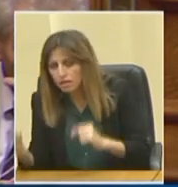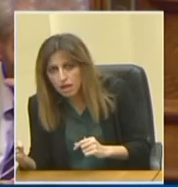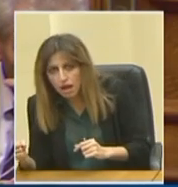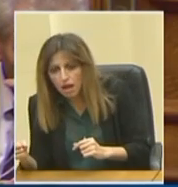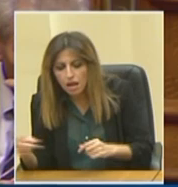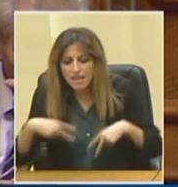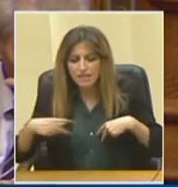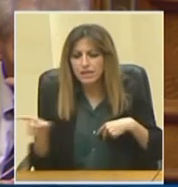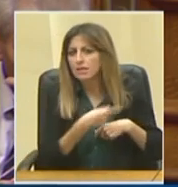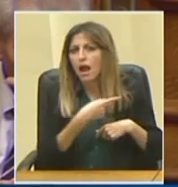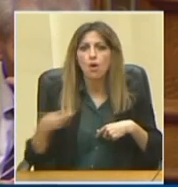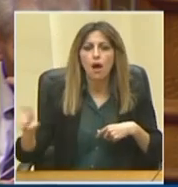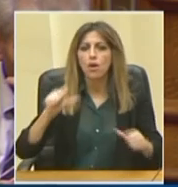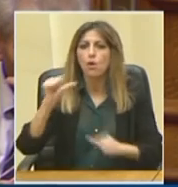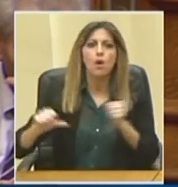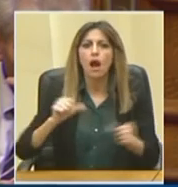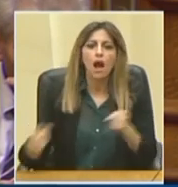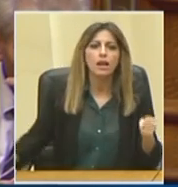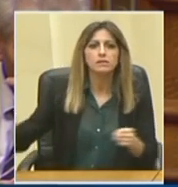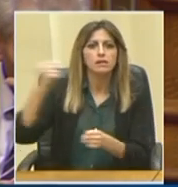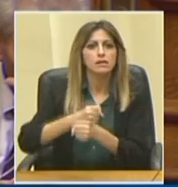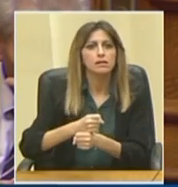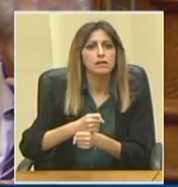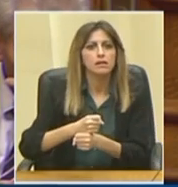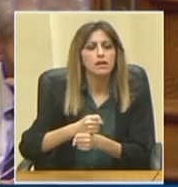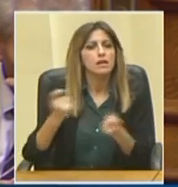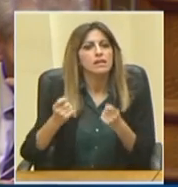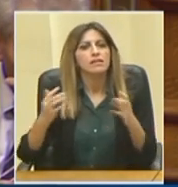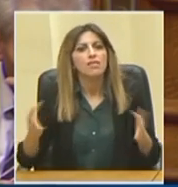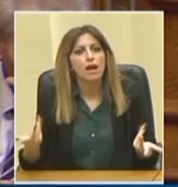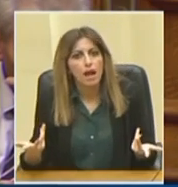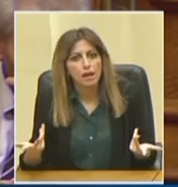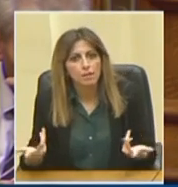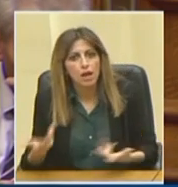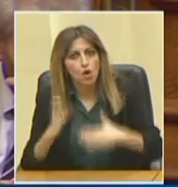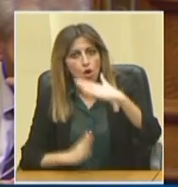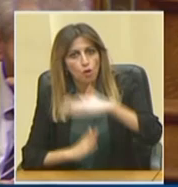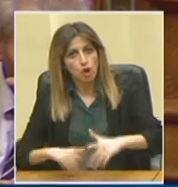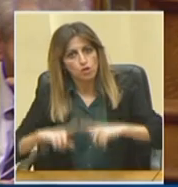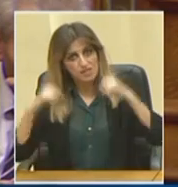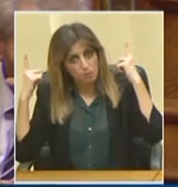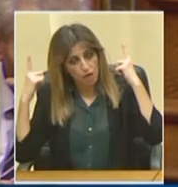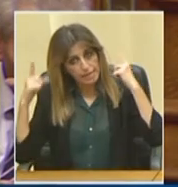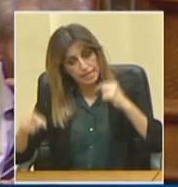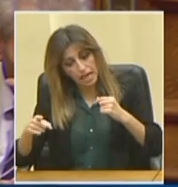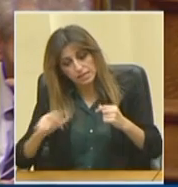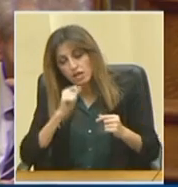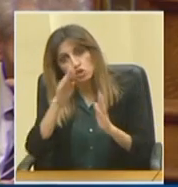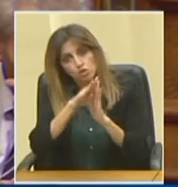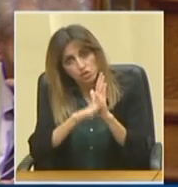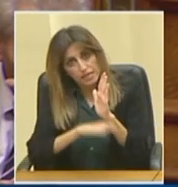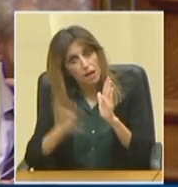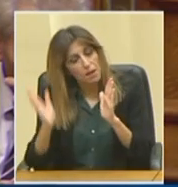Συντάγματος προς την κατεύθυνση της αύξησης των αρμοδιοτήτων? Ασφαλώς όχι, απαντά ο κύριος